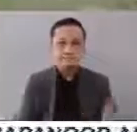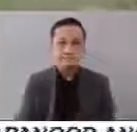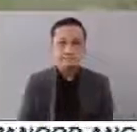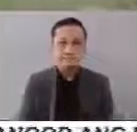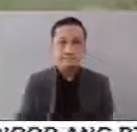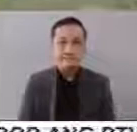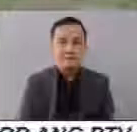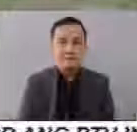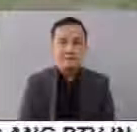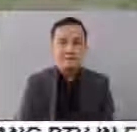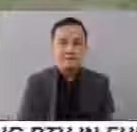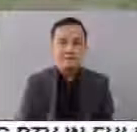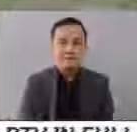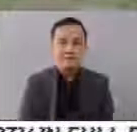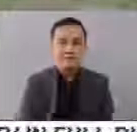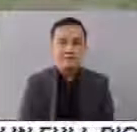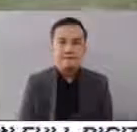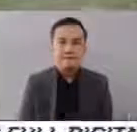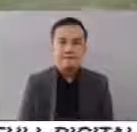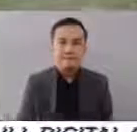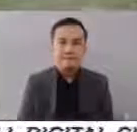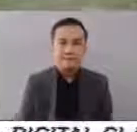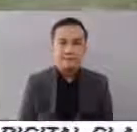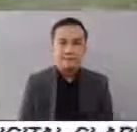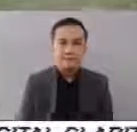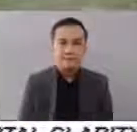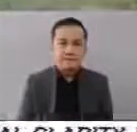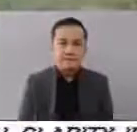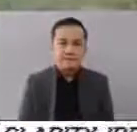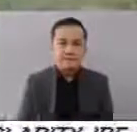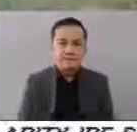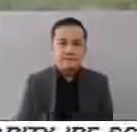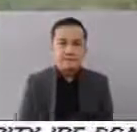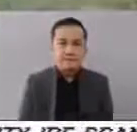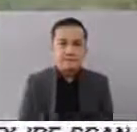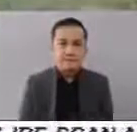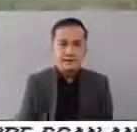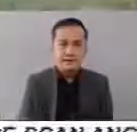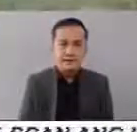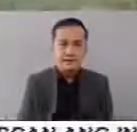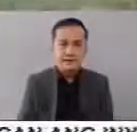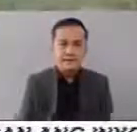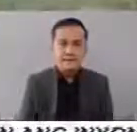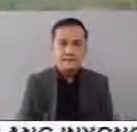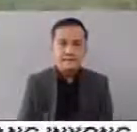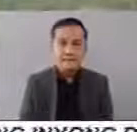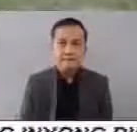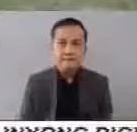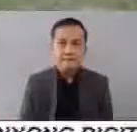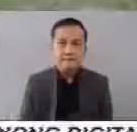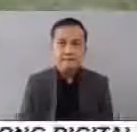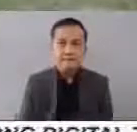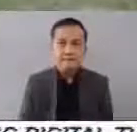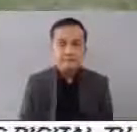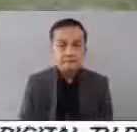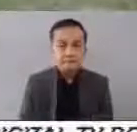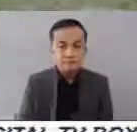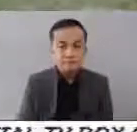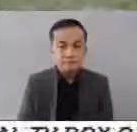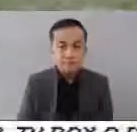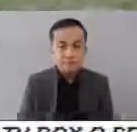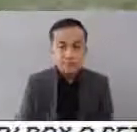panahon, ay tuluyan ang pinauwi ng Laurel Local Government ang lahat ng mga bakwit sa kanilang